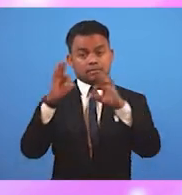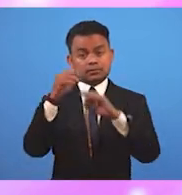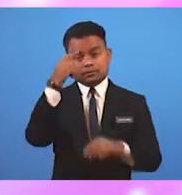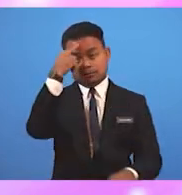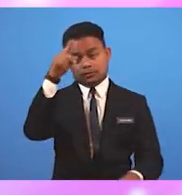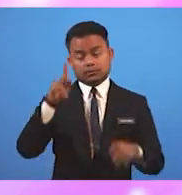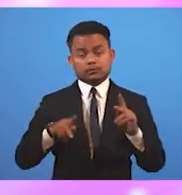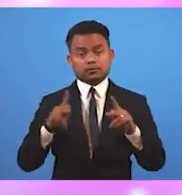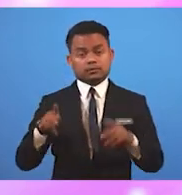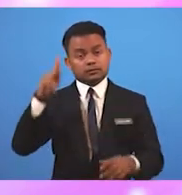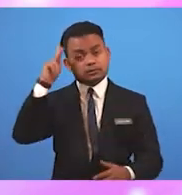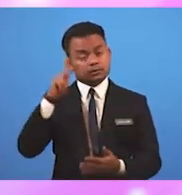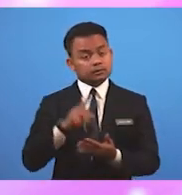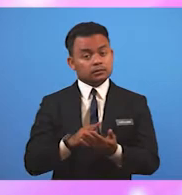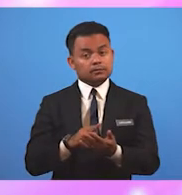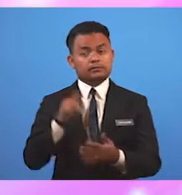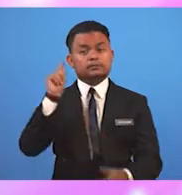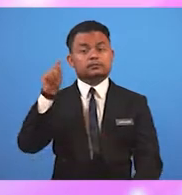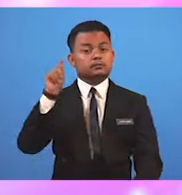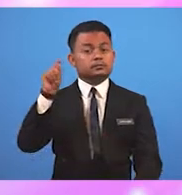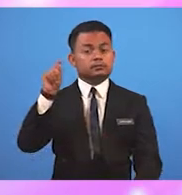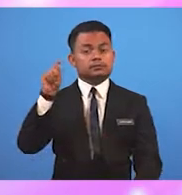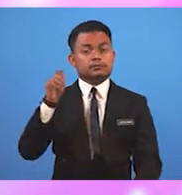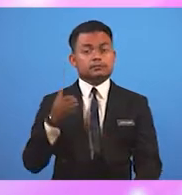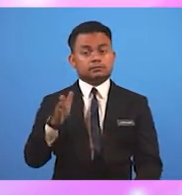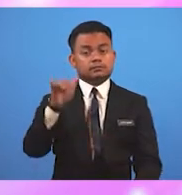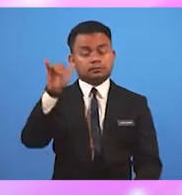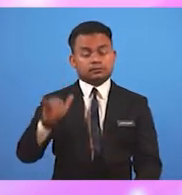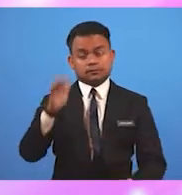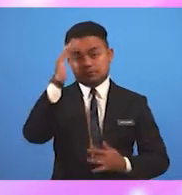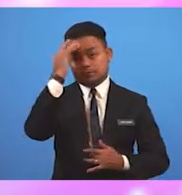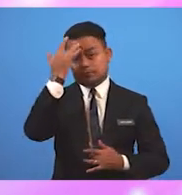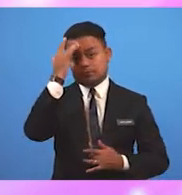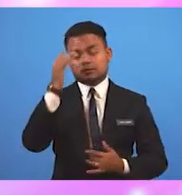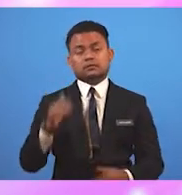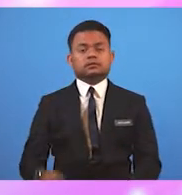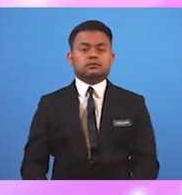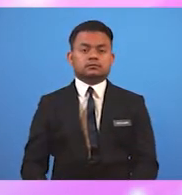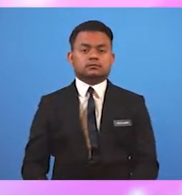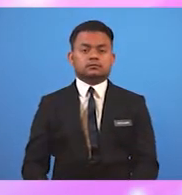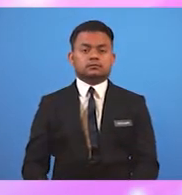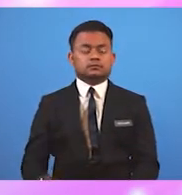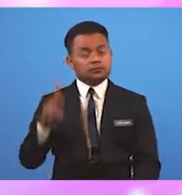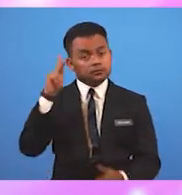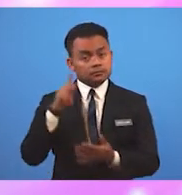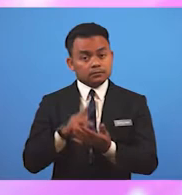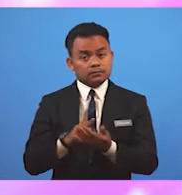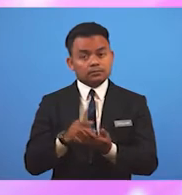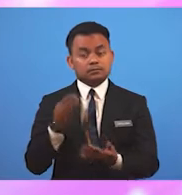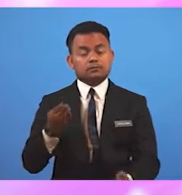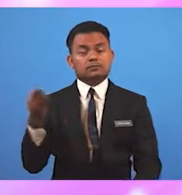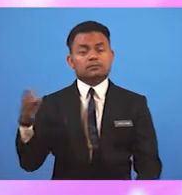para pelajar mengenal pasti tanda-tanda pada penyakit ikan, kemudian mengenal pasti bahan dan